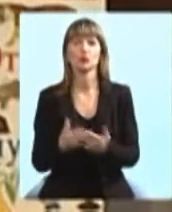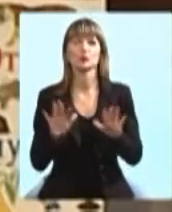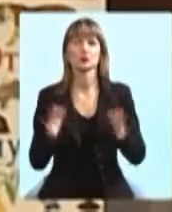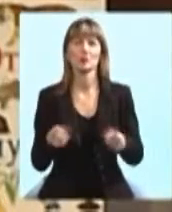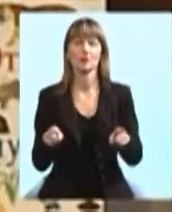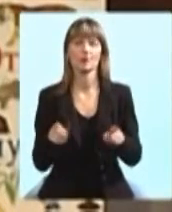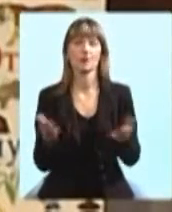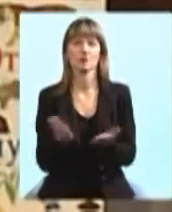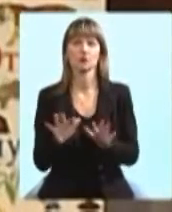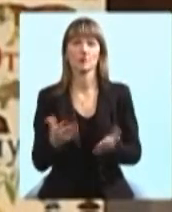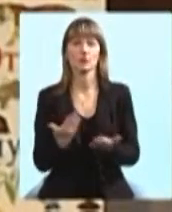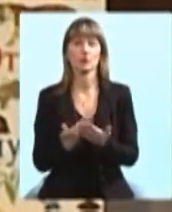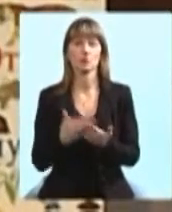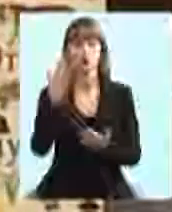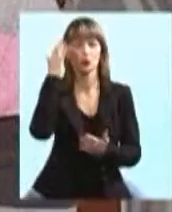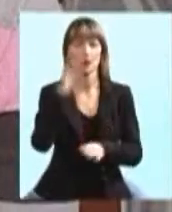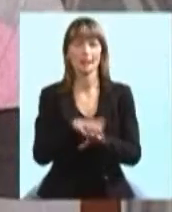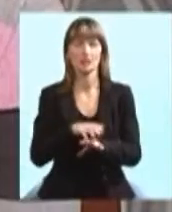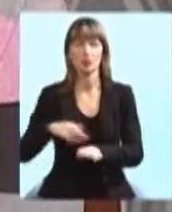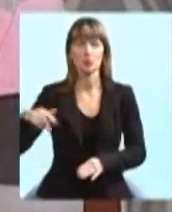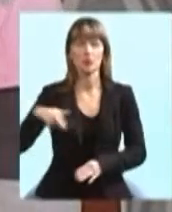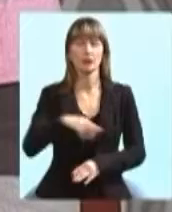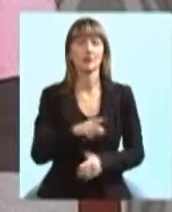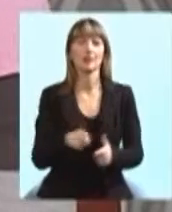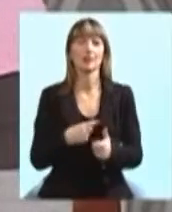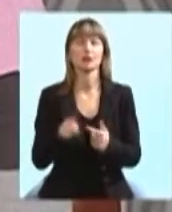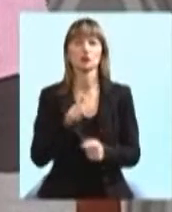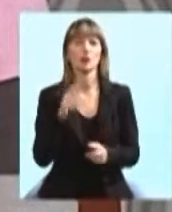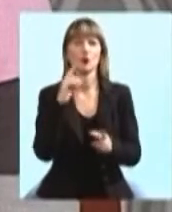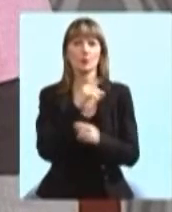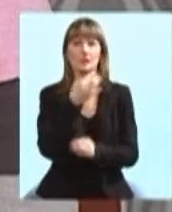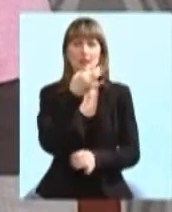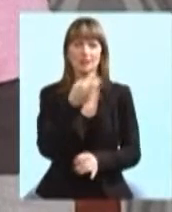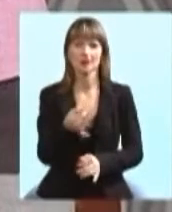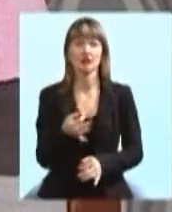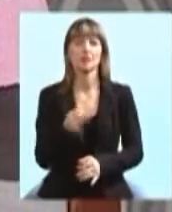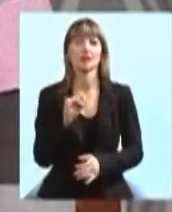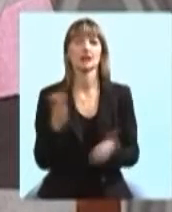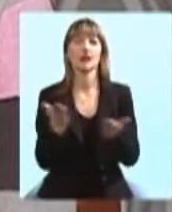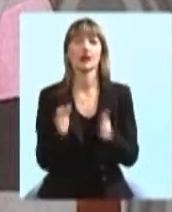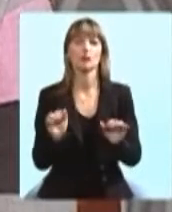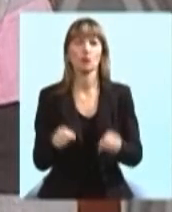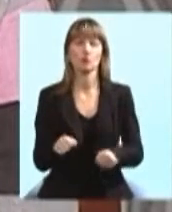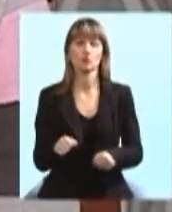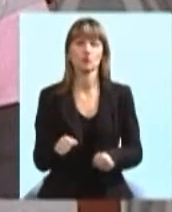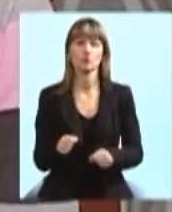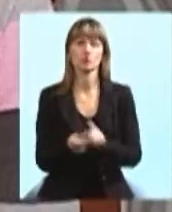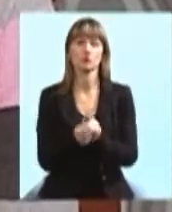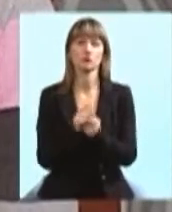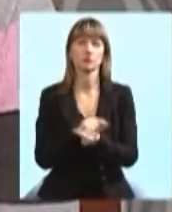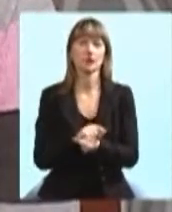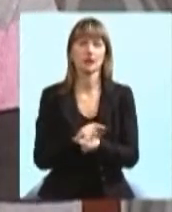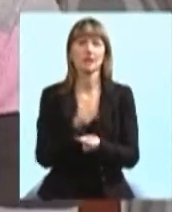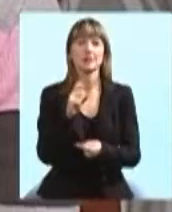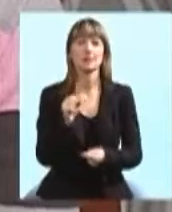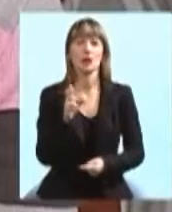якась пригода, наприклад, чорна кішка перейшла дорогу, або ти щось не так невірно сказав, ну, тобто, які можуть переінакшити забобони, щоб